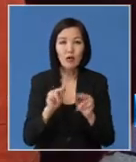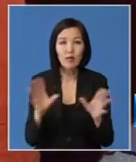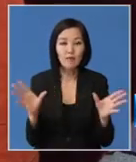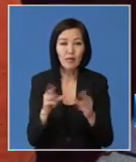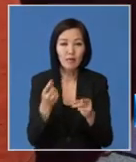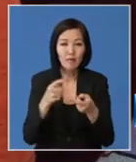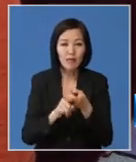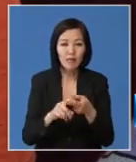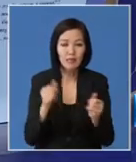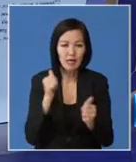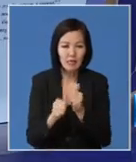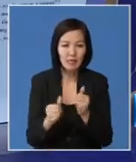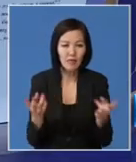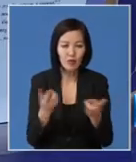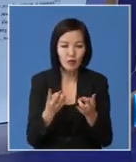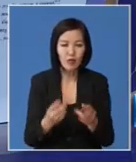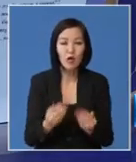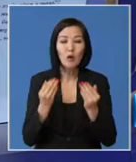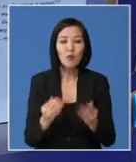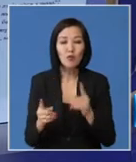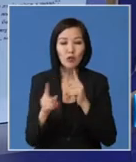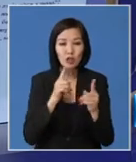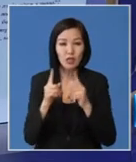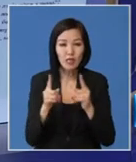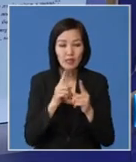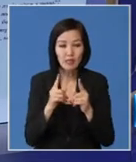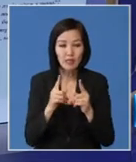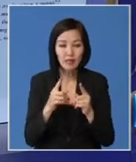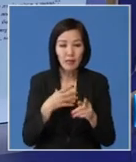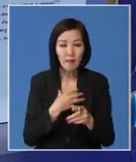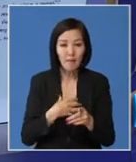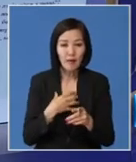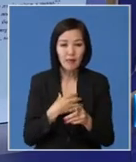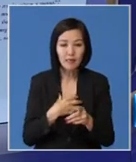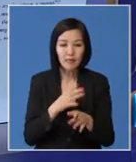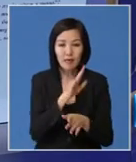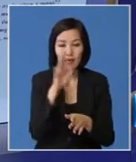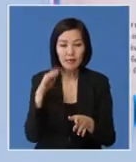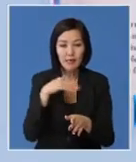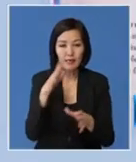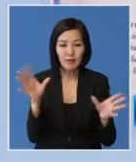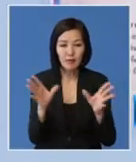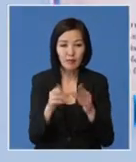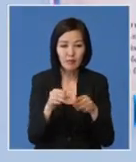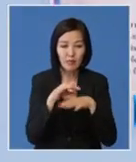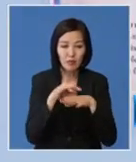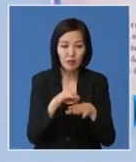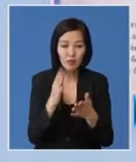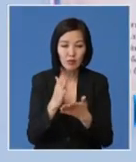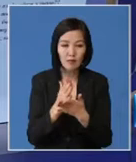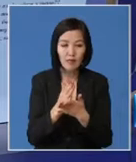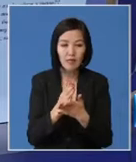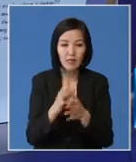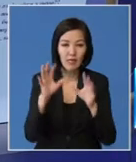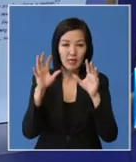дейді. Бүгінгі жиналыстың маңызы ата-аналармен бірлескен түрде өтіп жатыр.